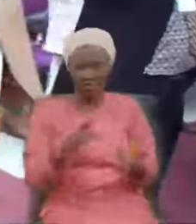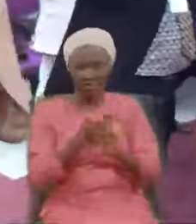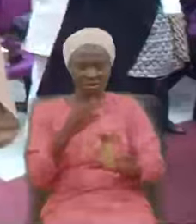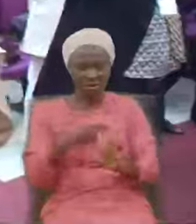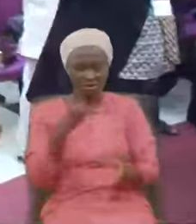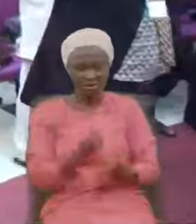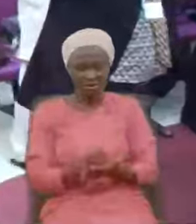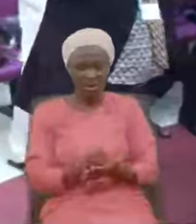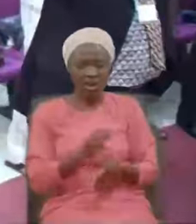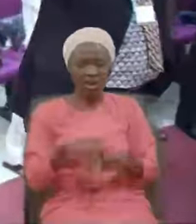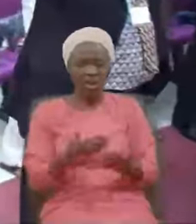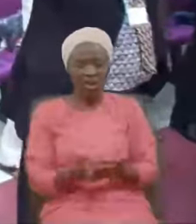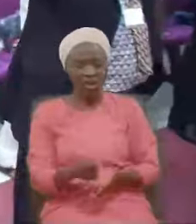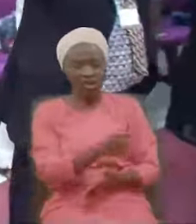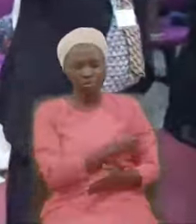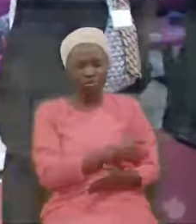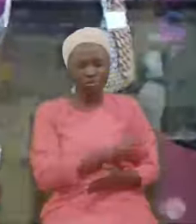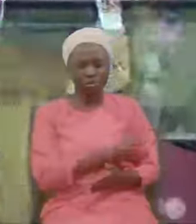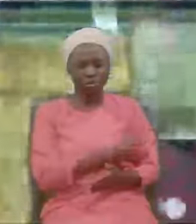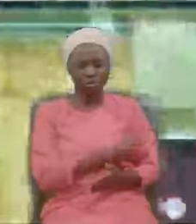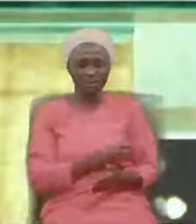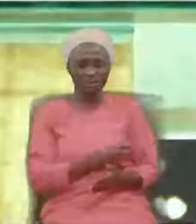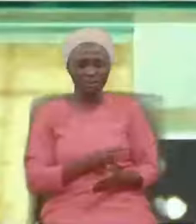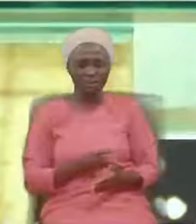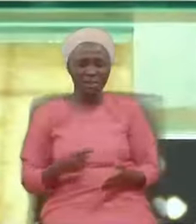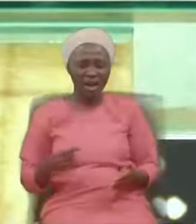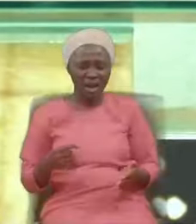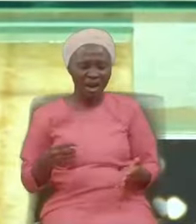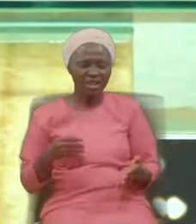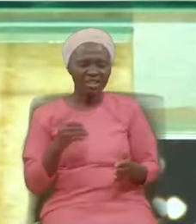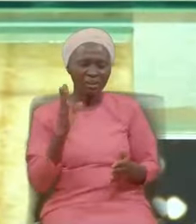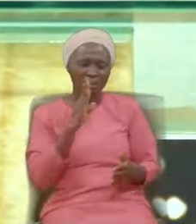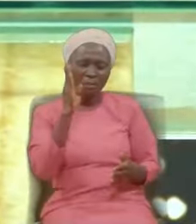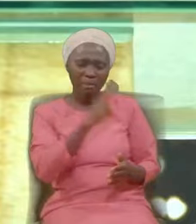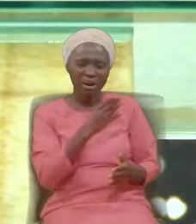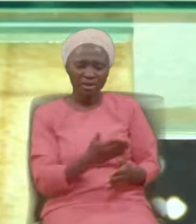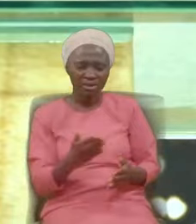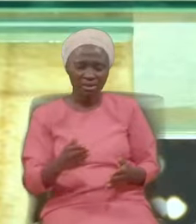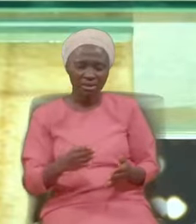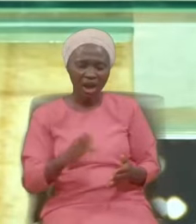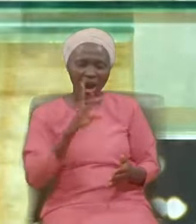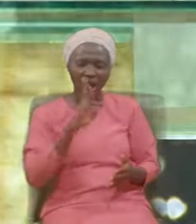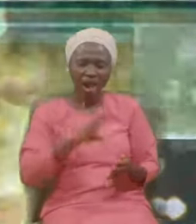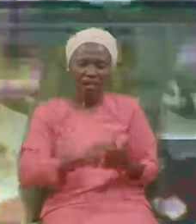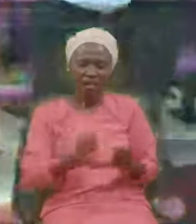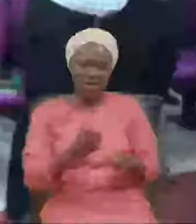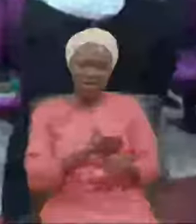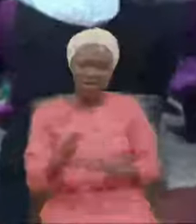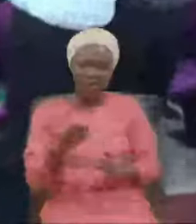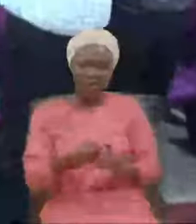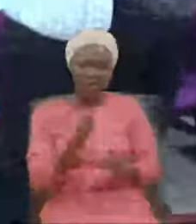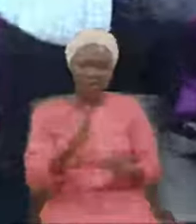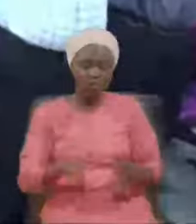annulées. Et toutes ces attaques et ces choses mauvaises sont ôtées de votre vie au nom de